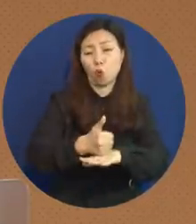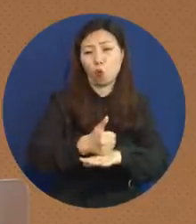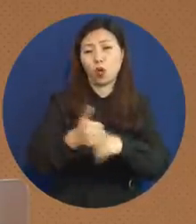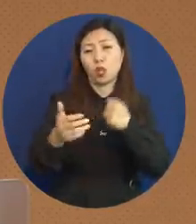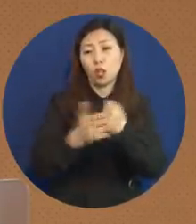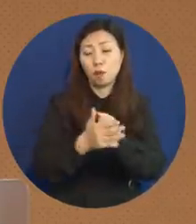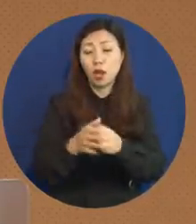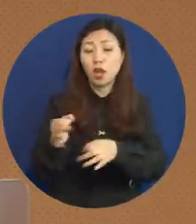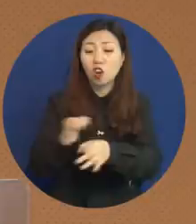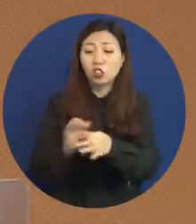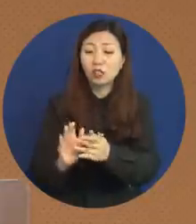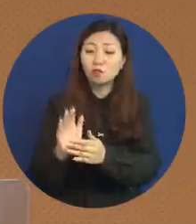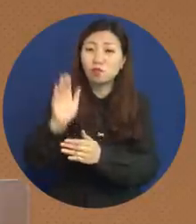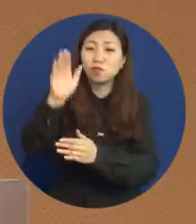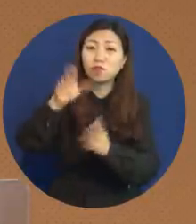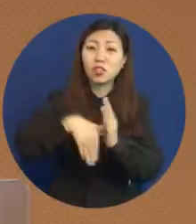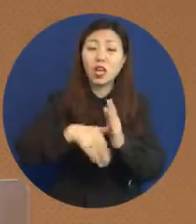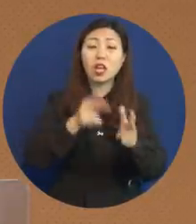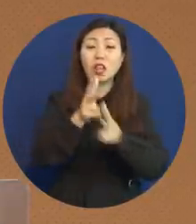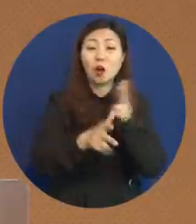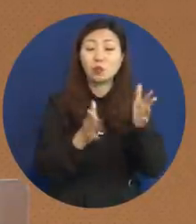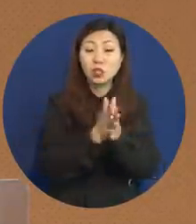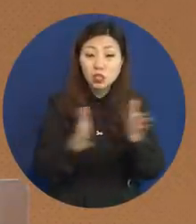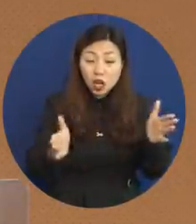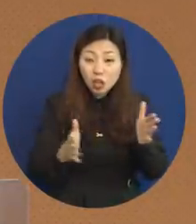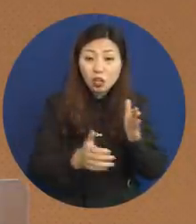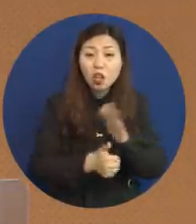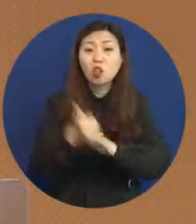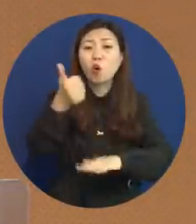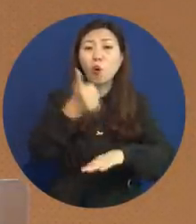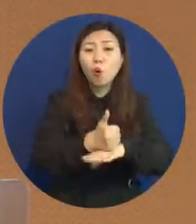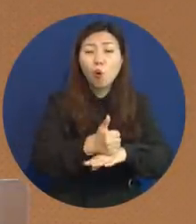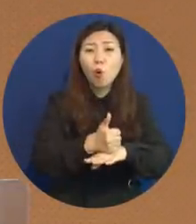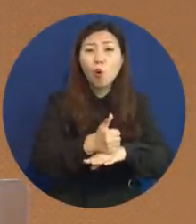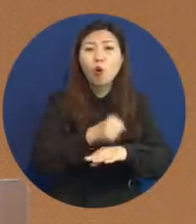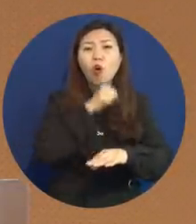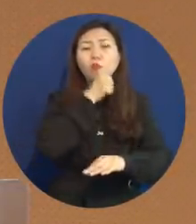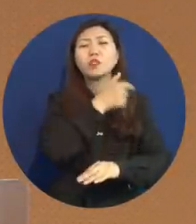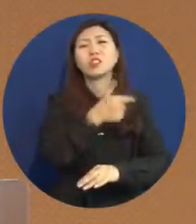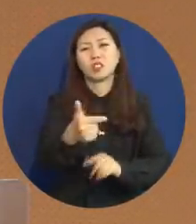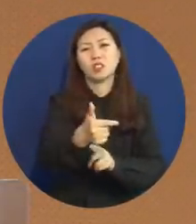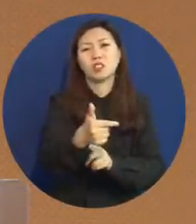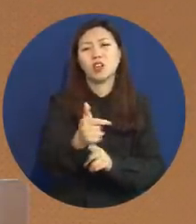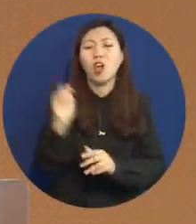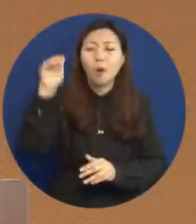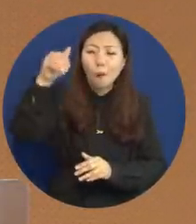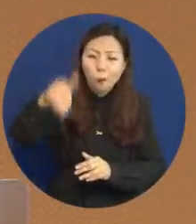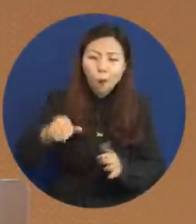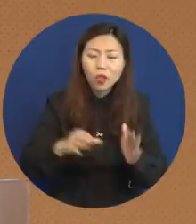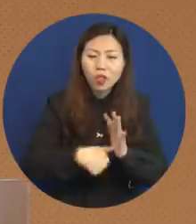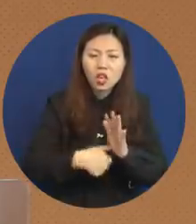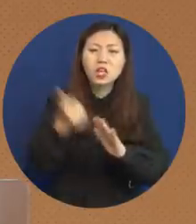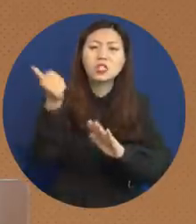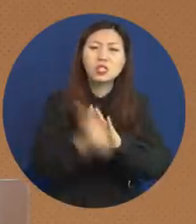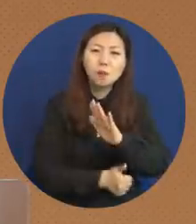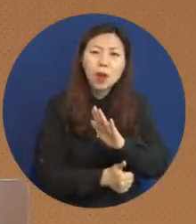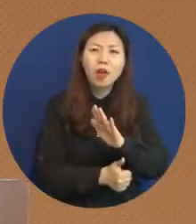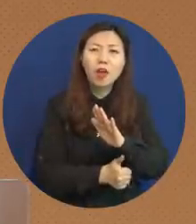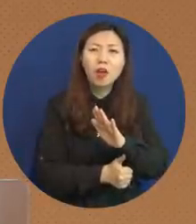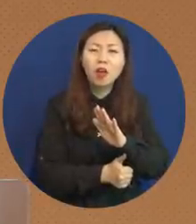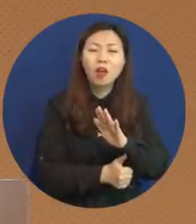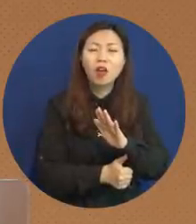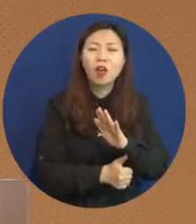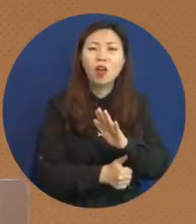상승할 때는 사업을 열면 성공할 확률이 높고 하강할 때는 실패할 확률이 높다. 그렇기 때문에